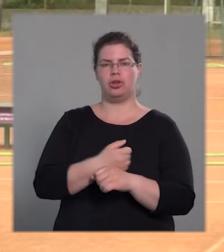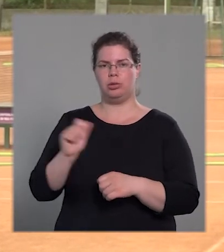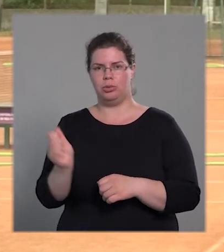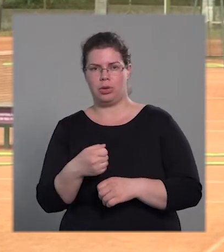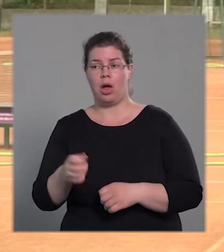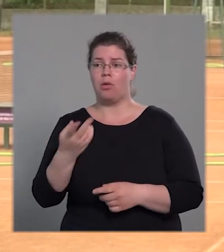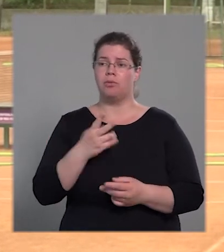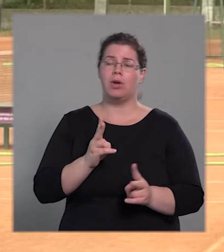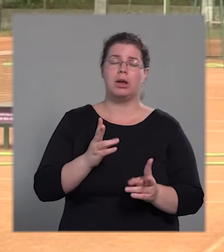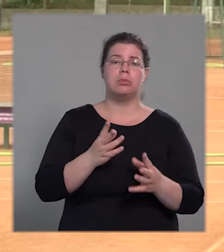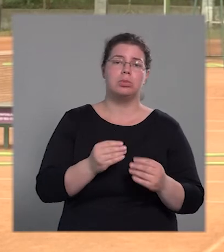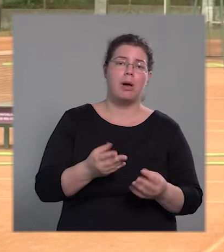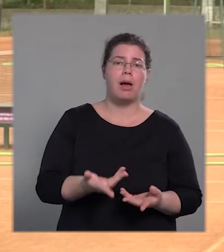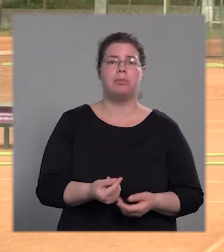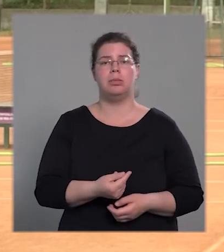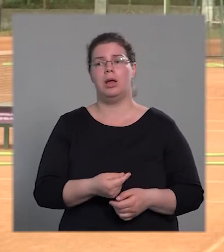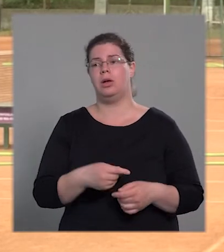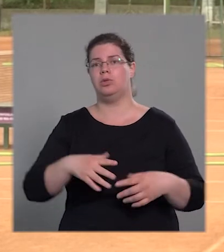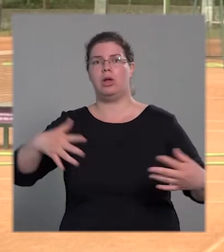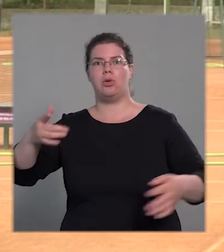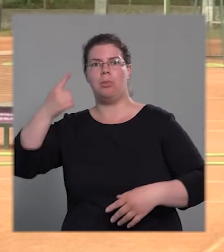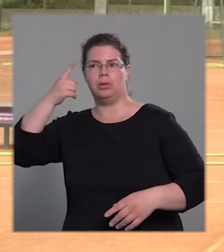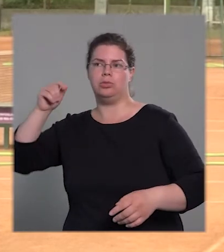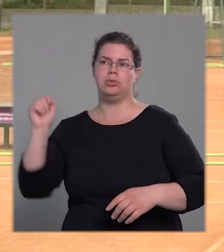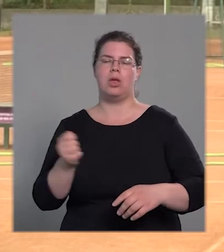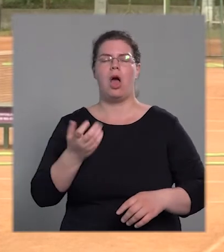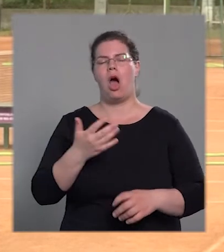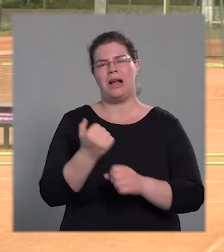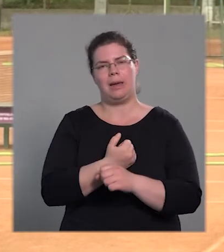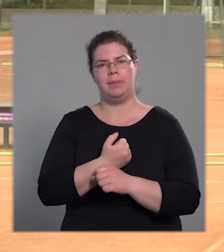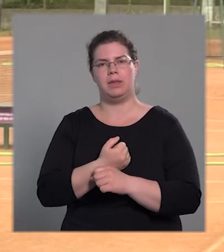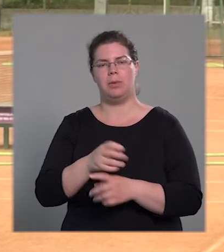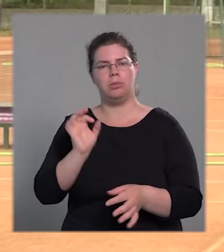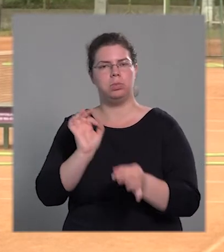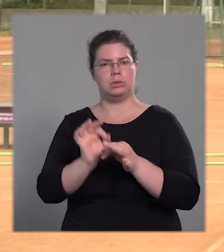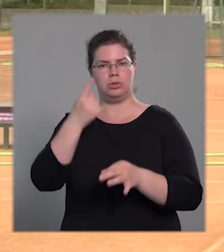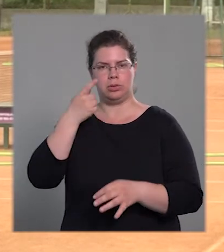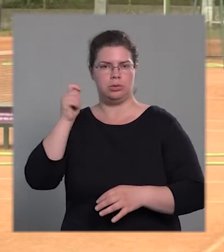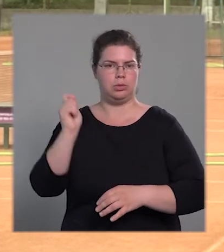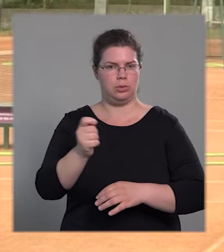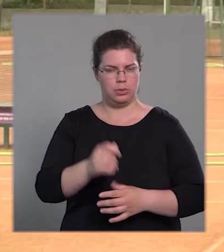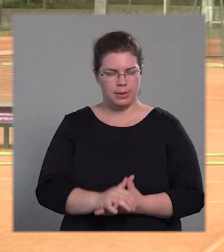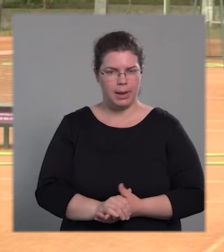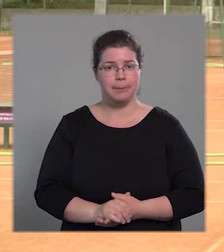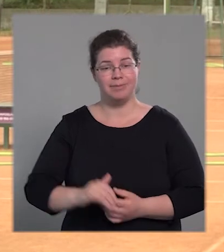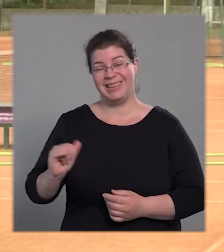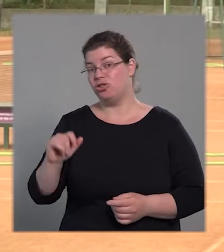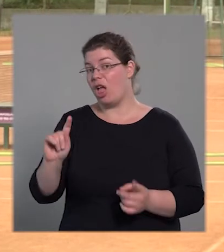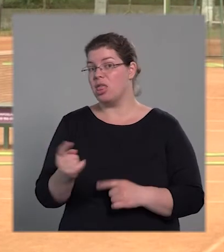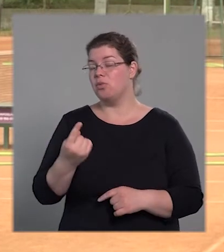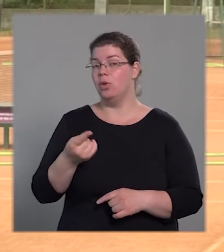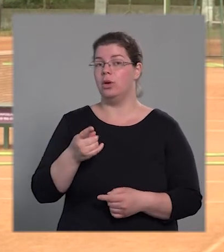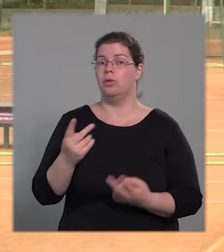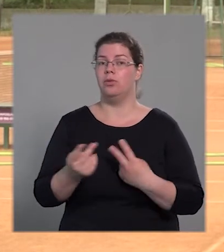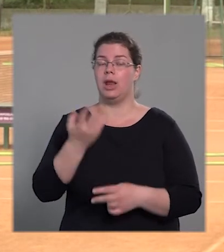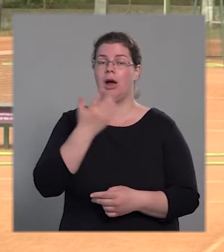valaki puhább ütővel játszik, akkor nagyobbakat fog tudni ütni, ha keményebb ütővel játszik, pontosabbakat fog tudni ütni. És előfordul, hogy főleg, hogyha